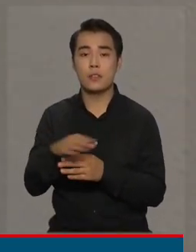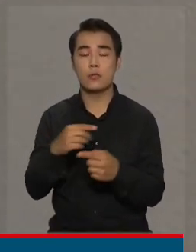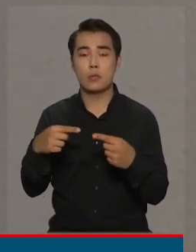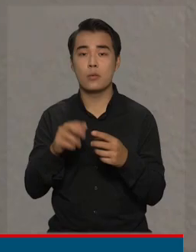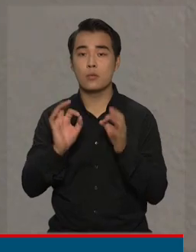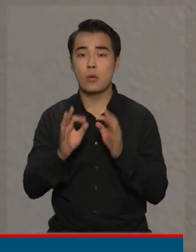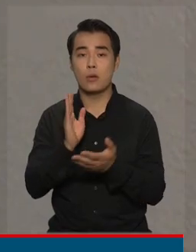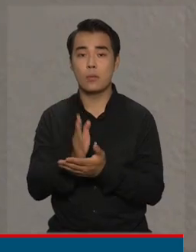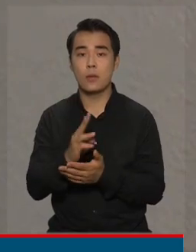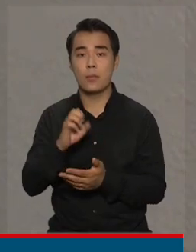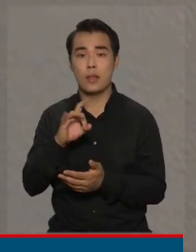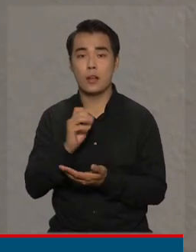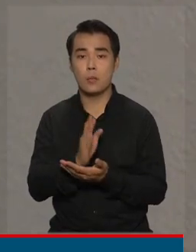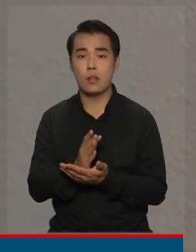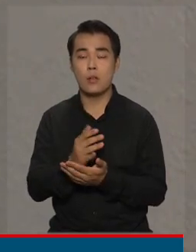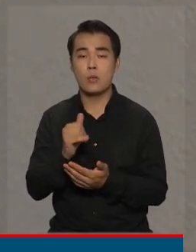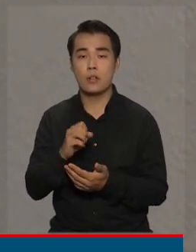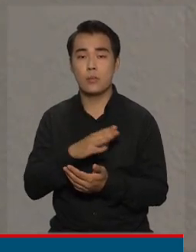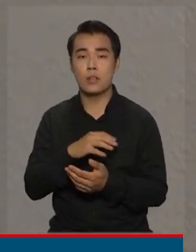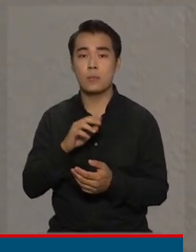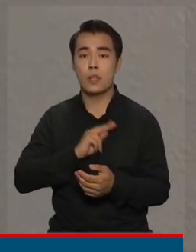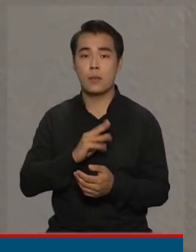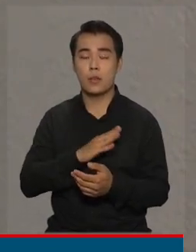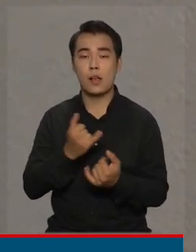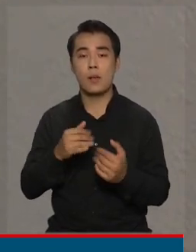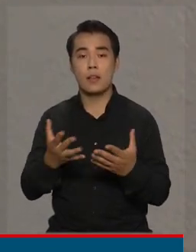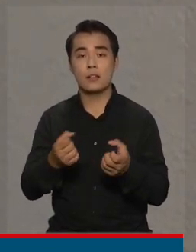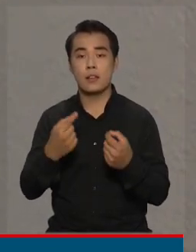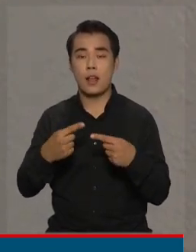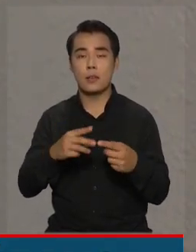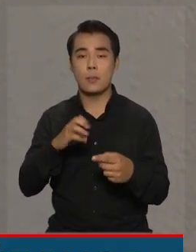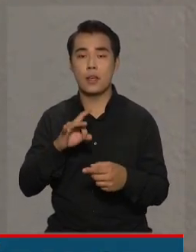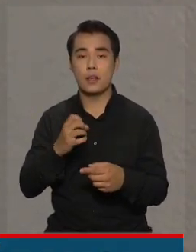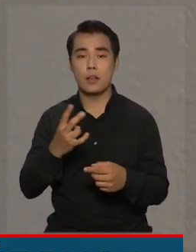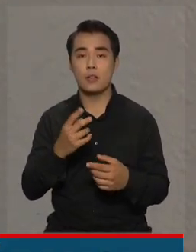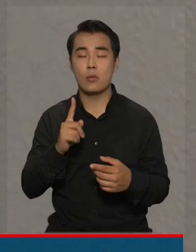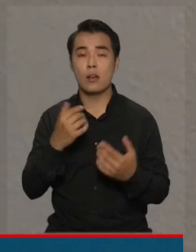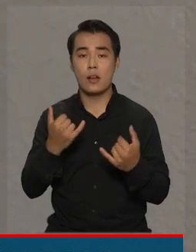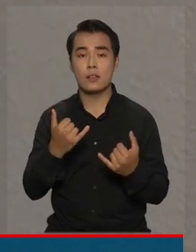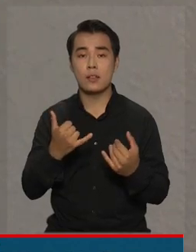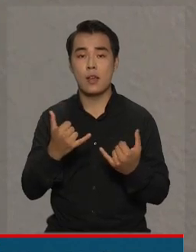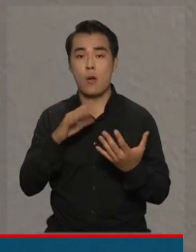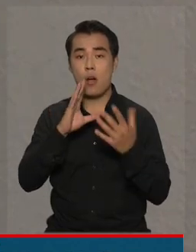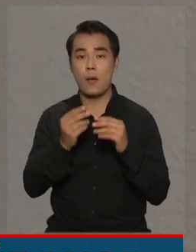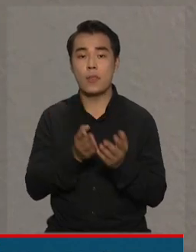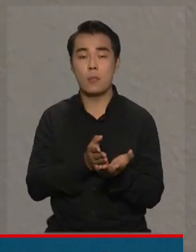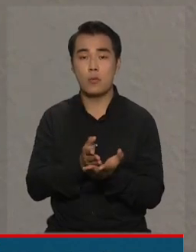соответствующие конкретные меры. Уже пришло время, когда нужно принимать какие-то меры. Но цивилизованным